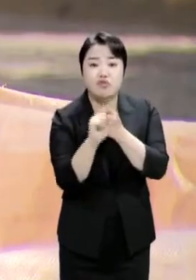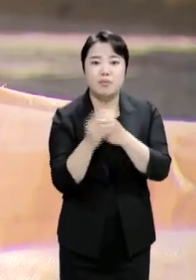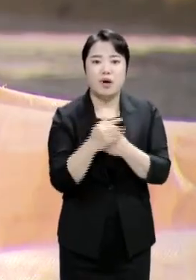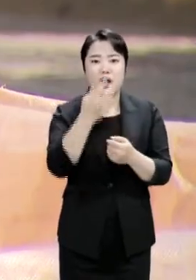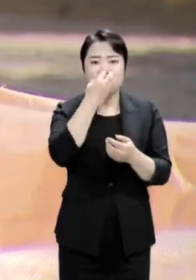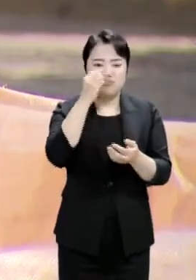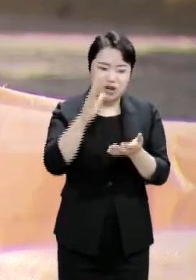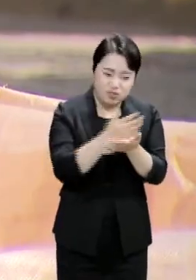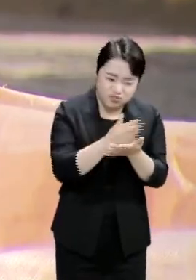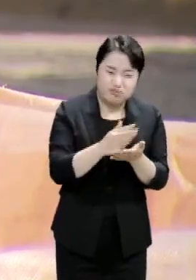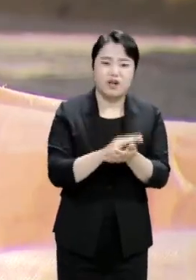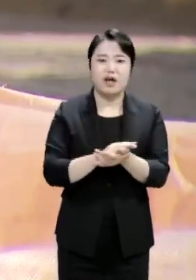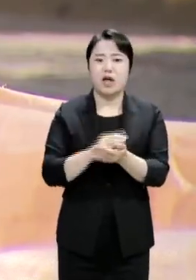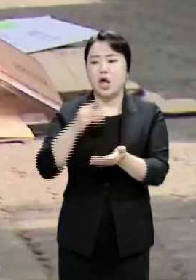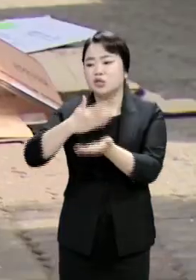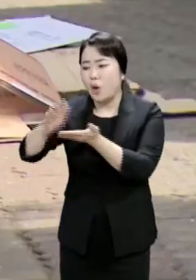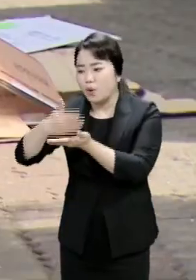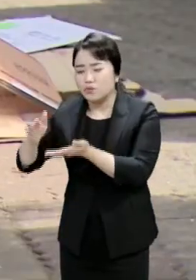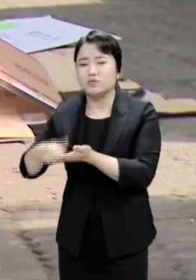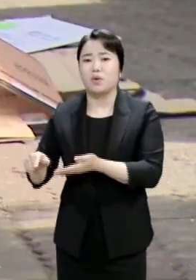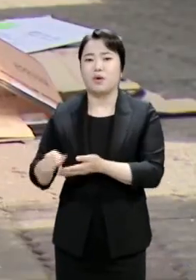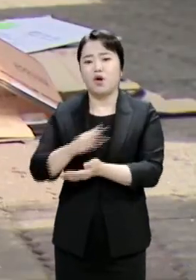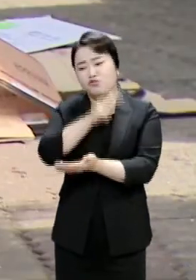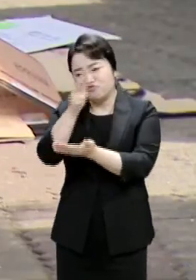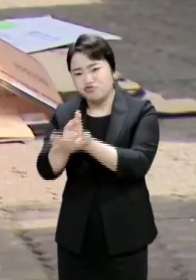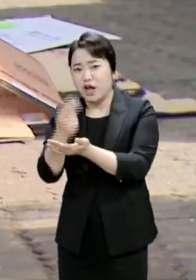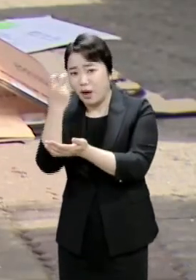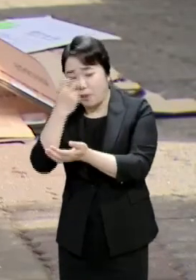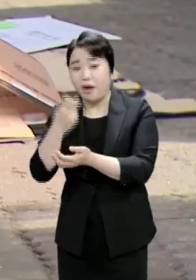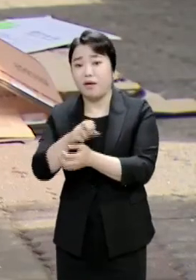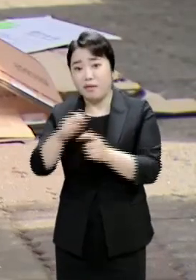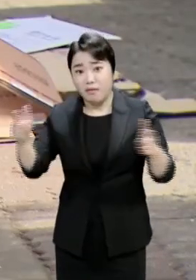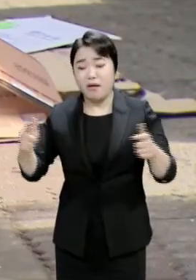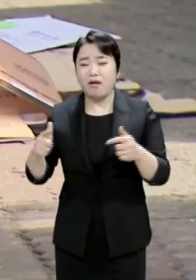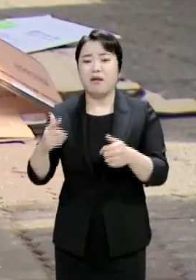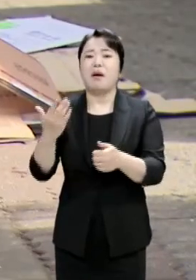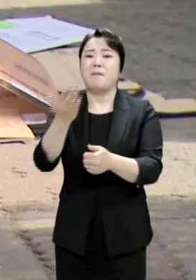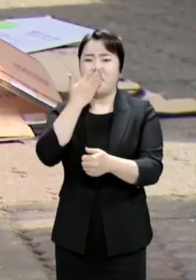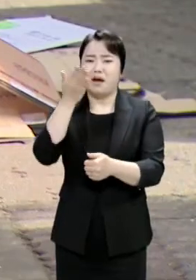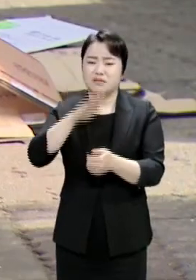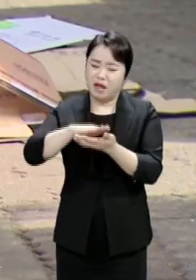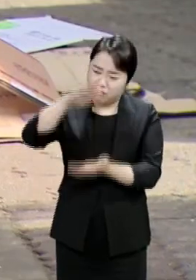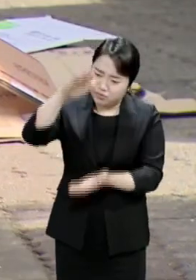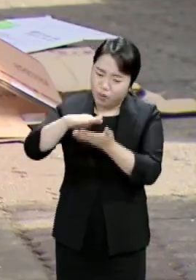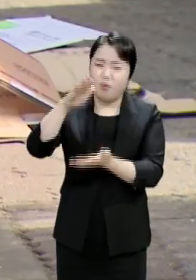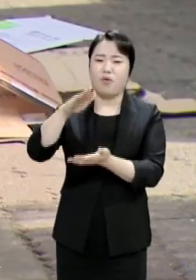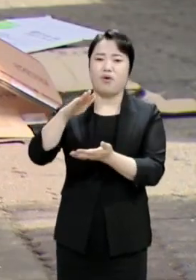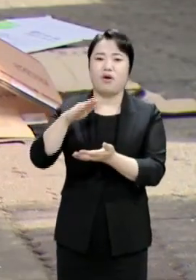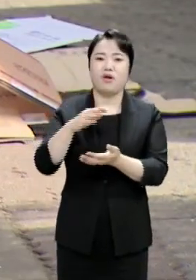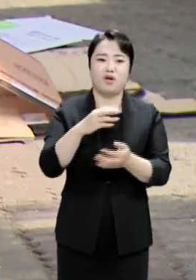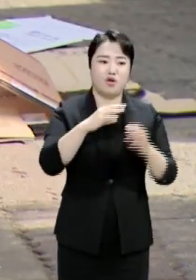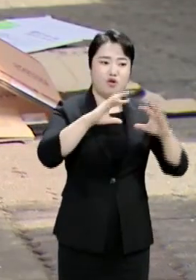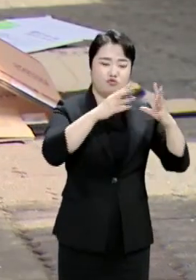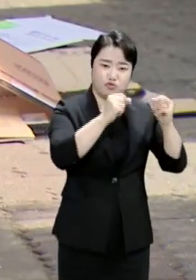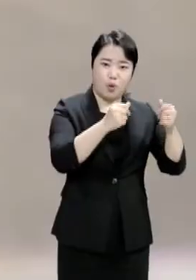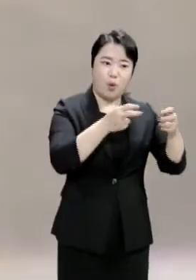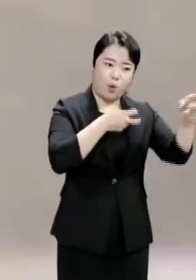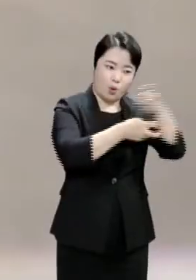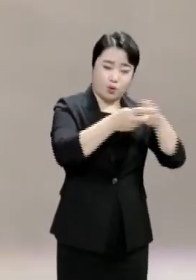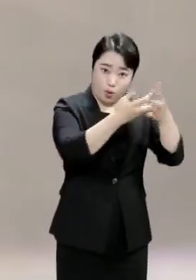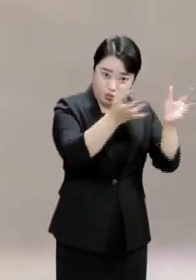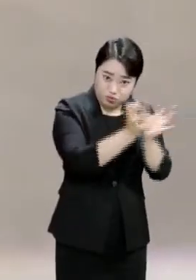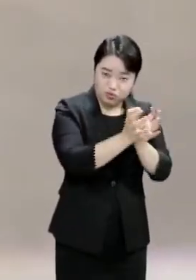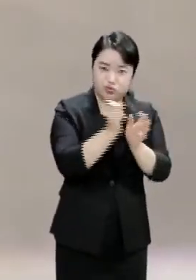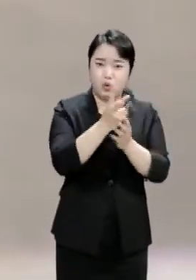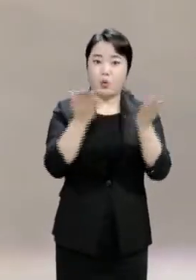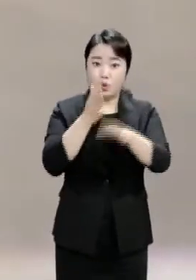요거에 대해서 지금 시행령이 만들어지고 있거든요. 지금 현재. 근데 이 시행령은 지금 국토교통부와 고용노동부가 같이 협의를 해서 준비를 하고 있는데